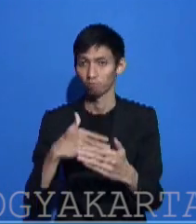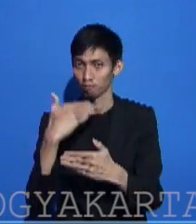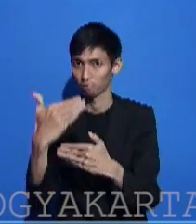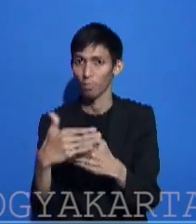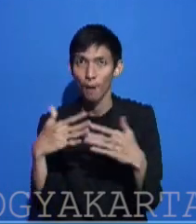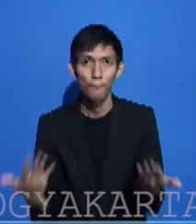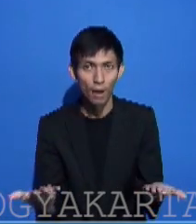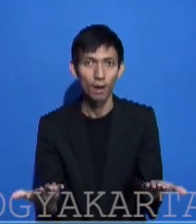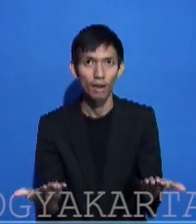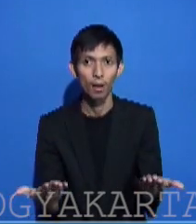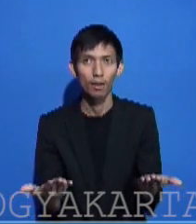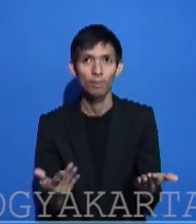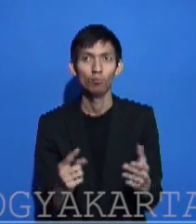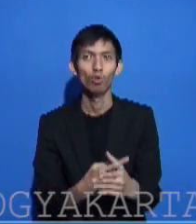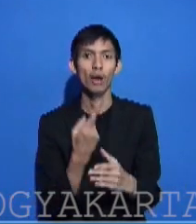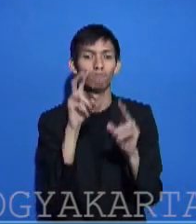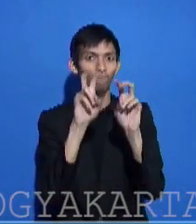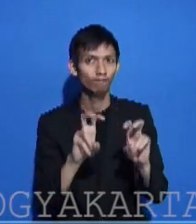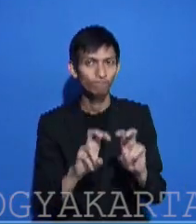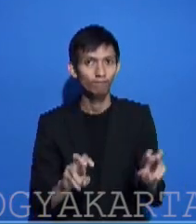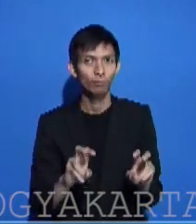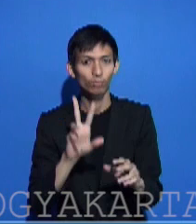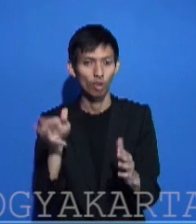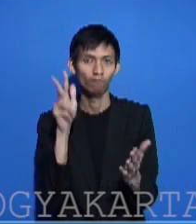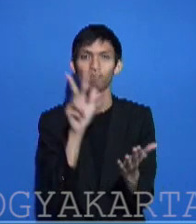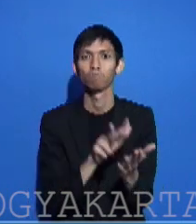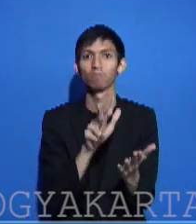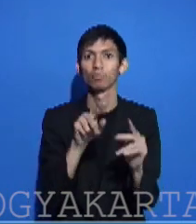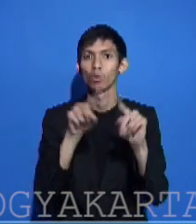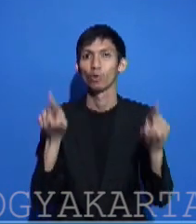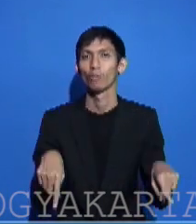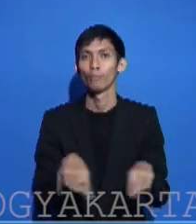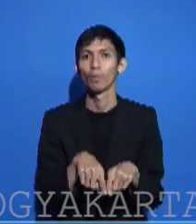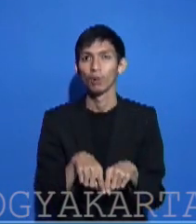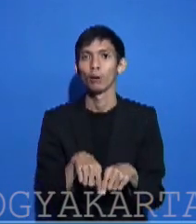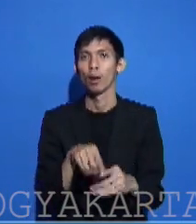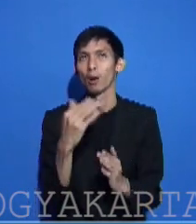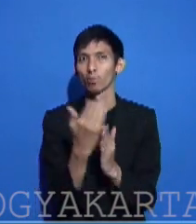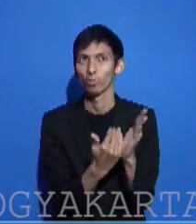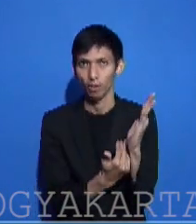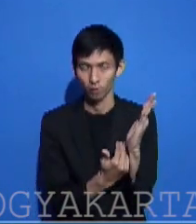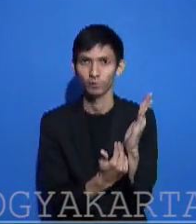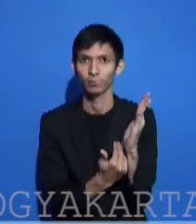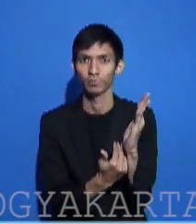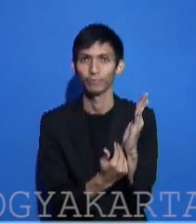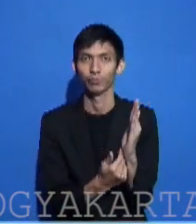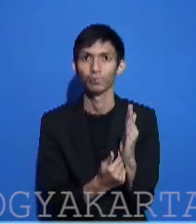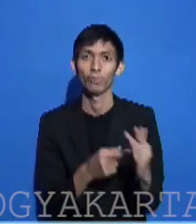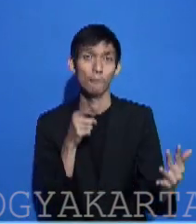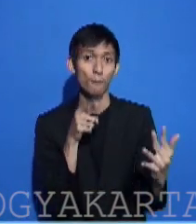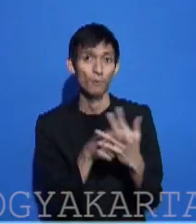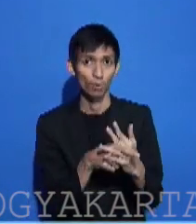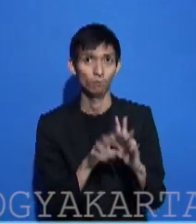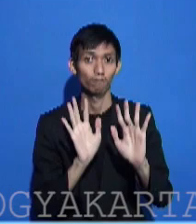berikutnya dengan memulai penelitian atau verifikasi terhadap dokumen perbaikan syarat bakal calon baru KPU kemudian akan mengumumkan